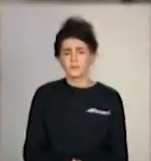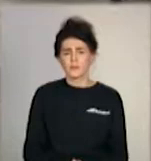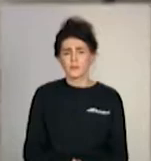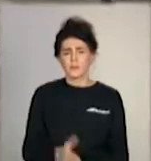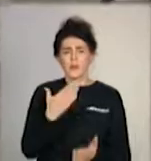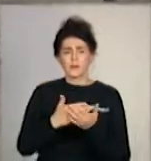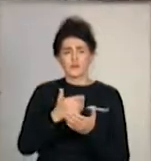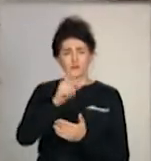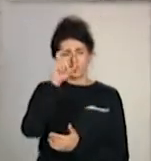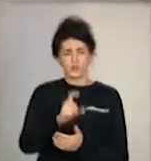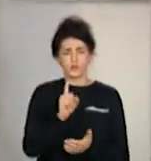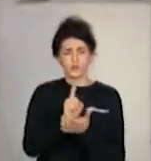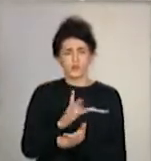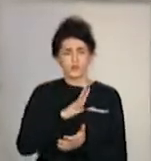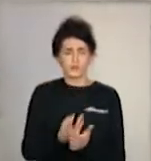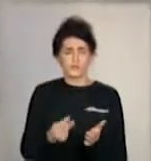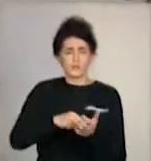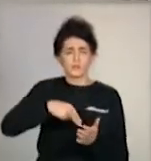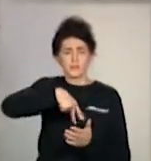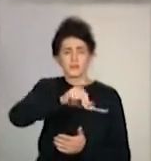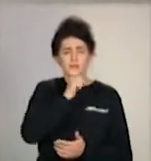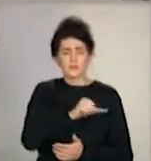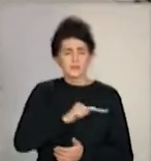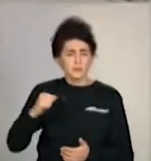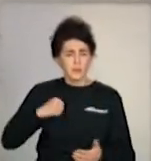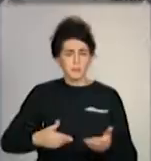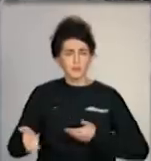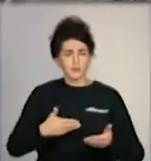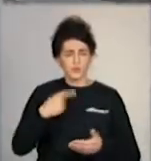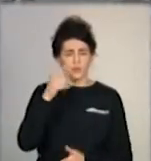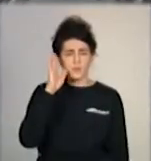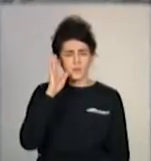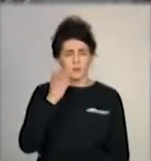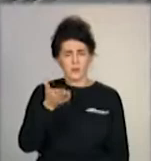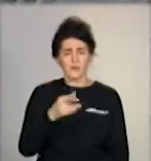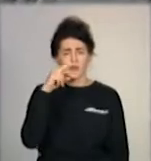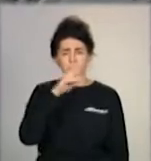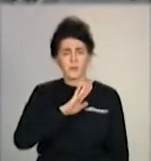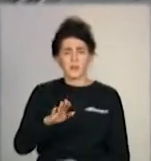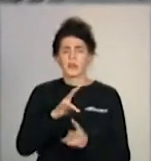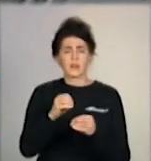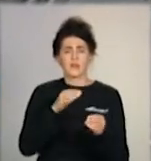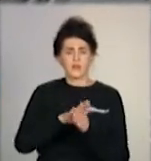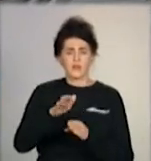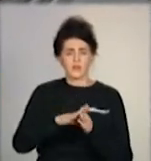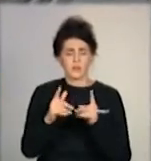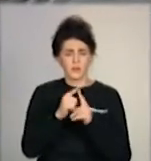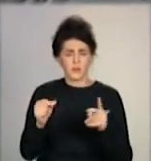Замість цього чоловік мав би злізти з велосипеда і перейти дорогу, каже пан В'ячеслав. Вони правильно соблюдають, ці